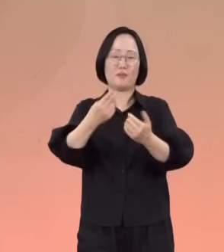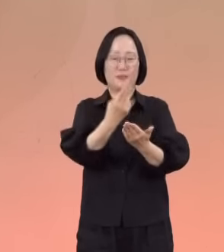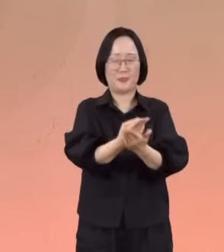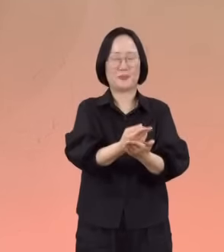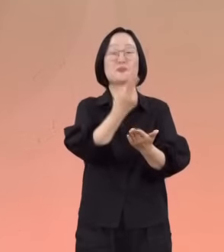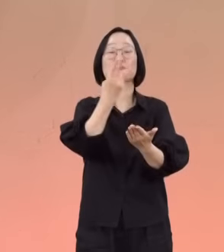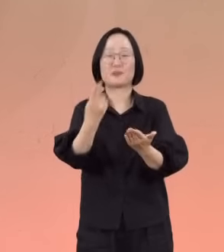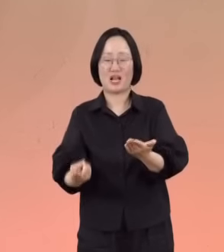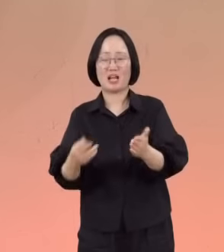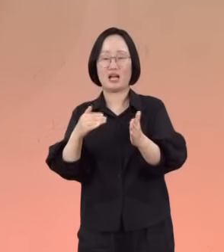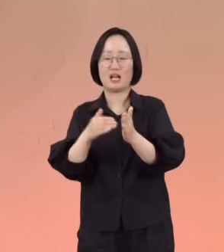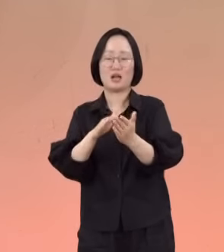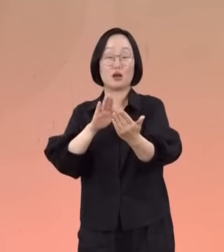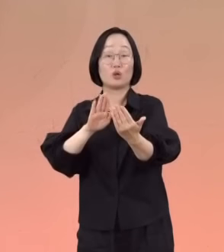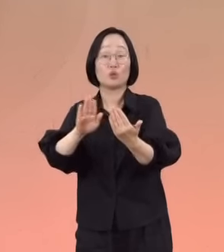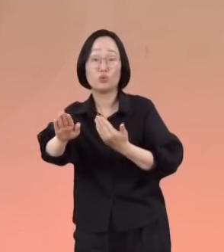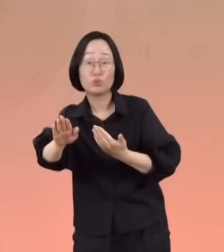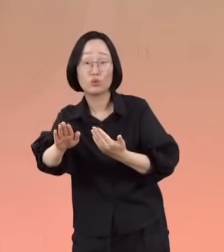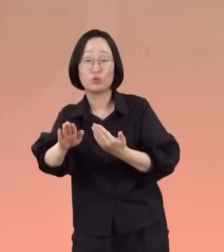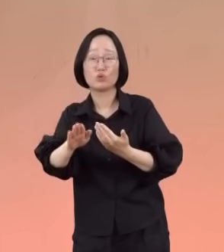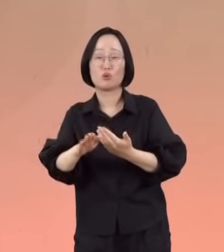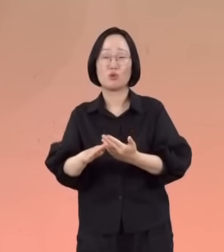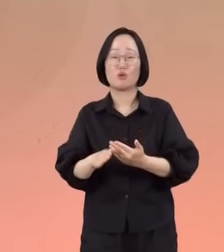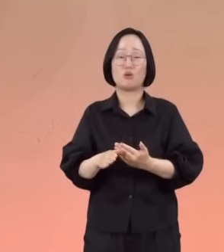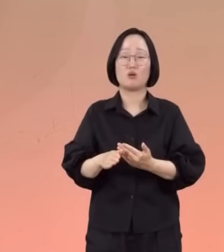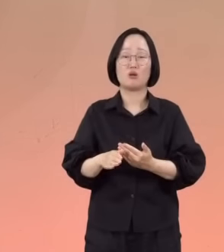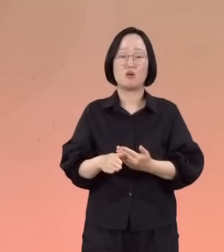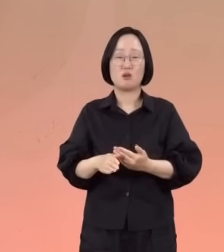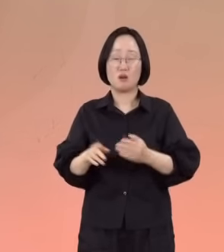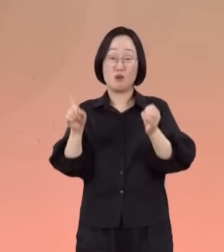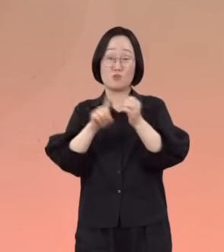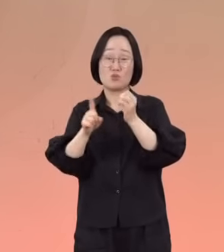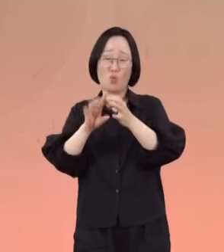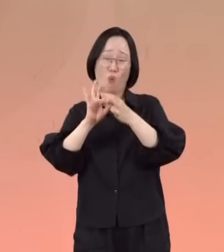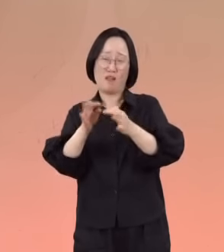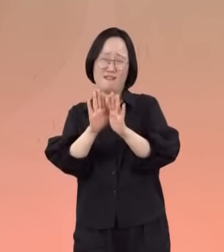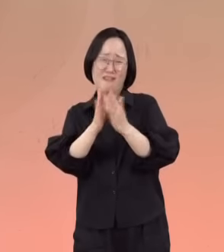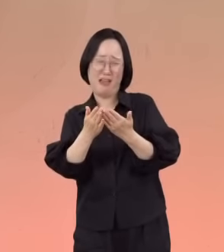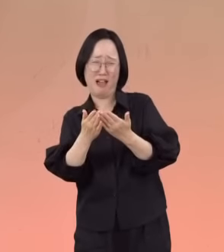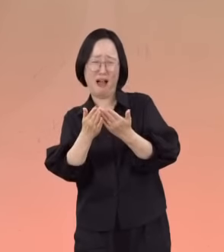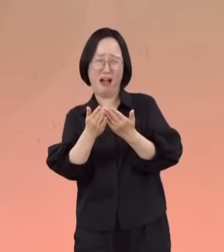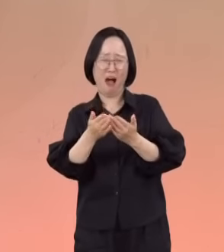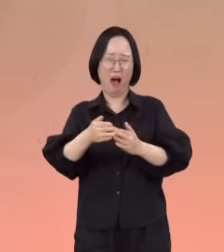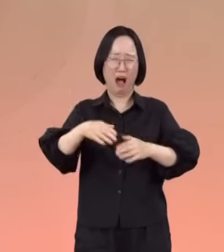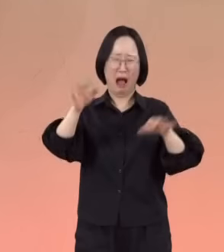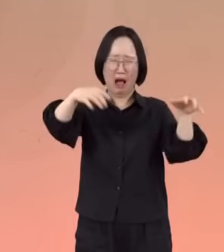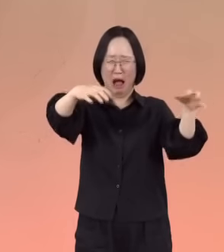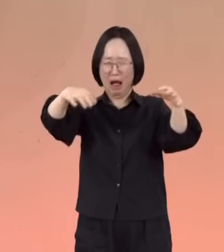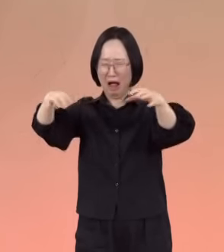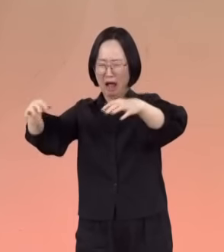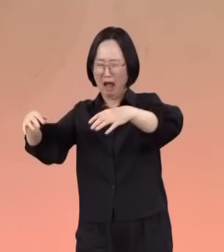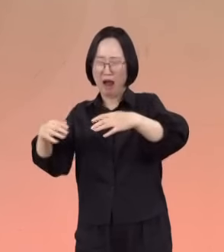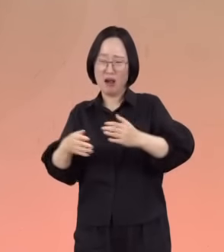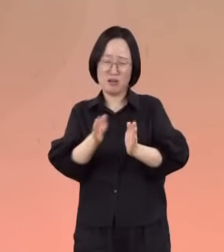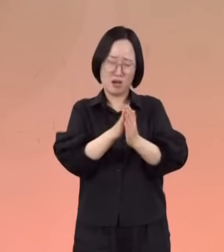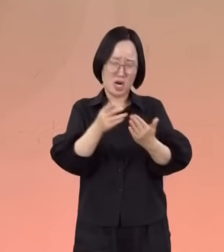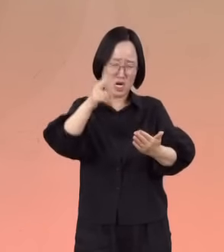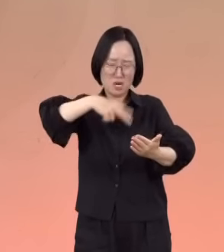나서 그때부터 미친듯이 불교서적을 구해서 읽었네요 부처님의